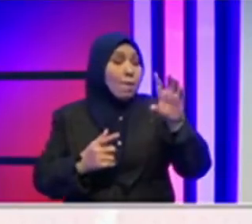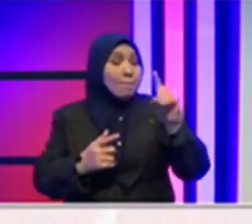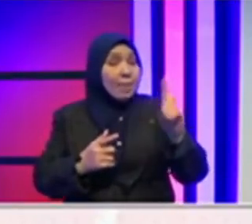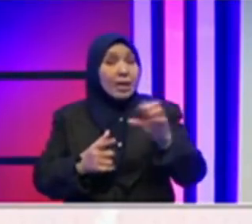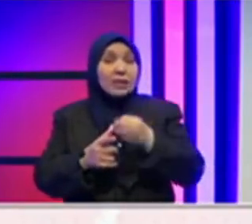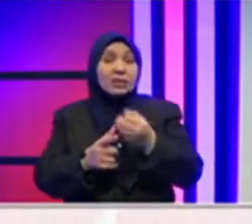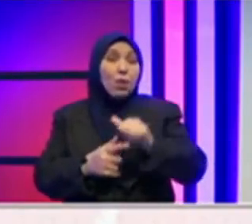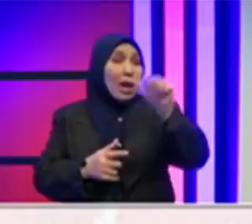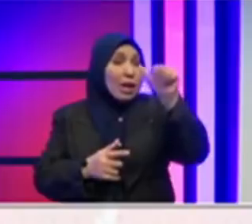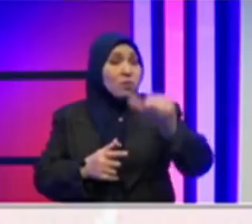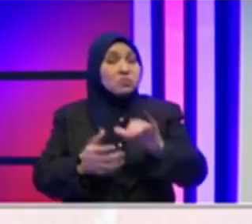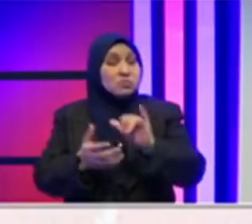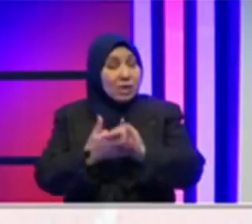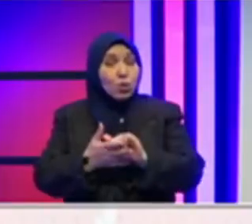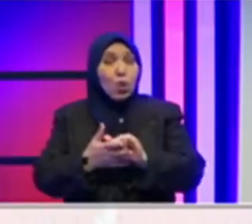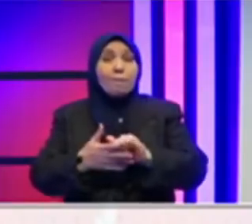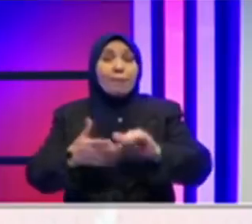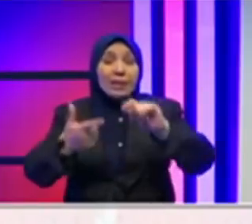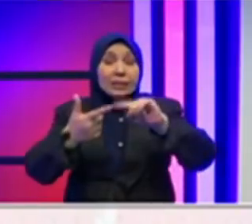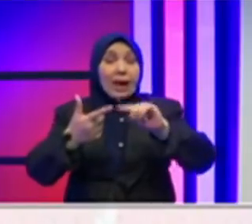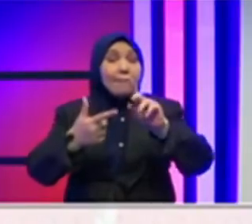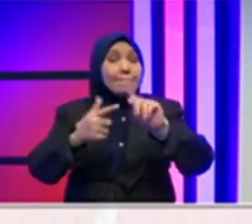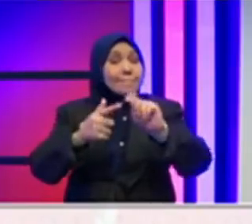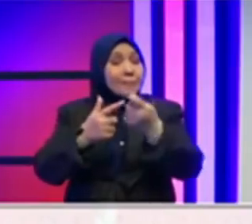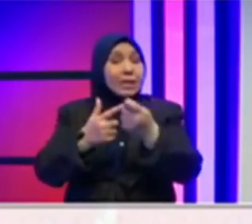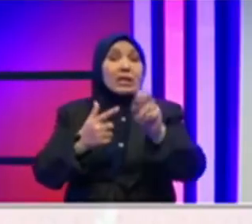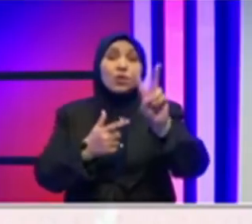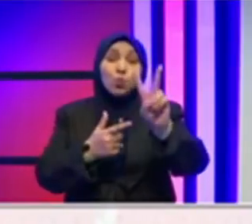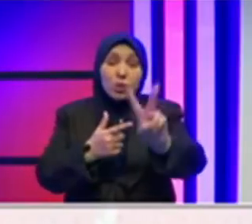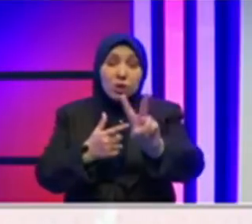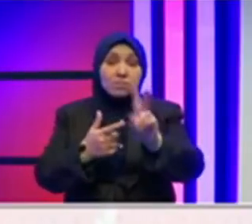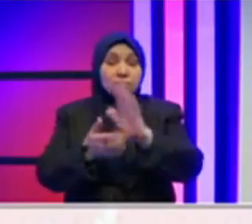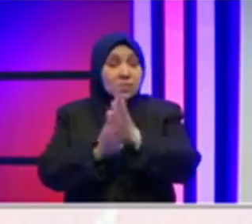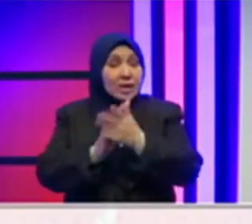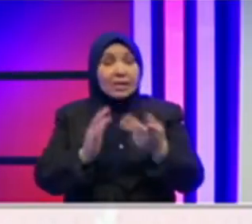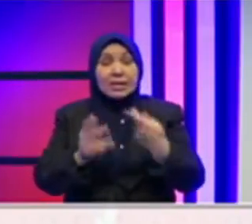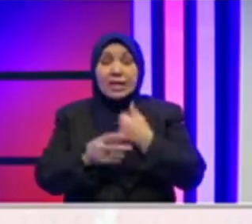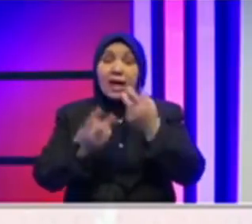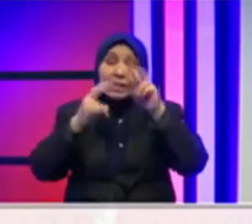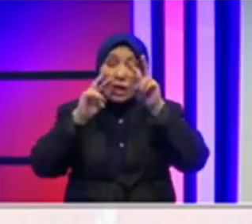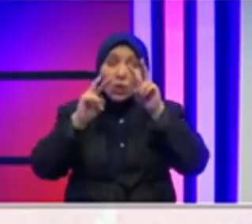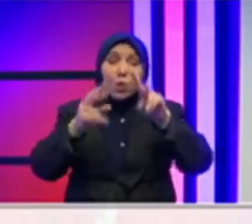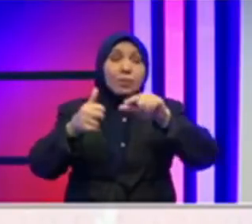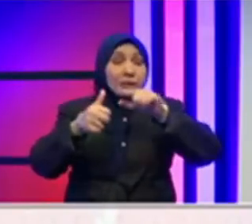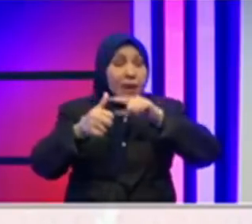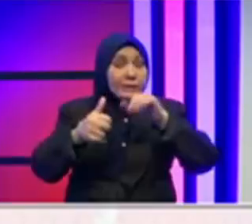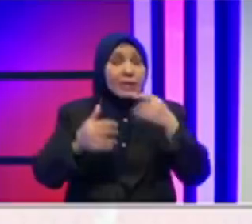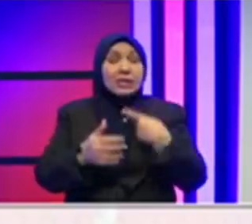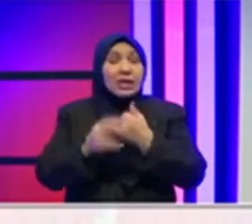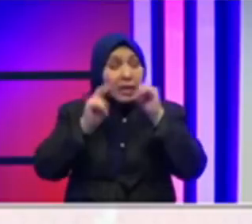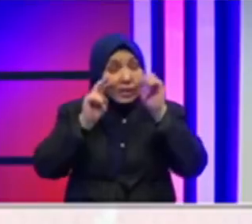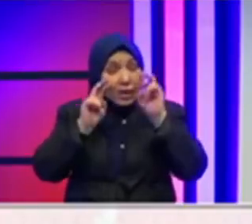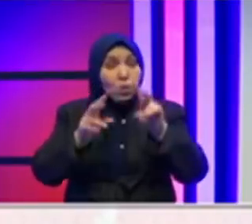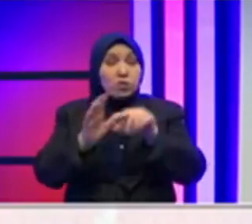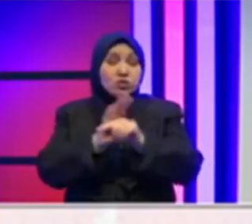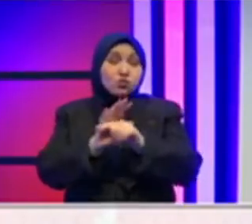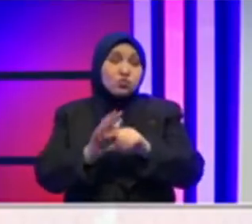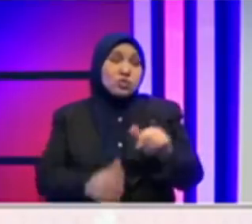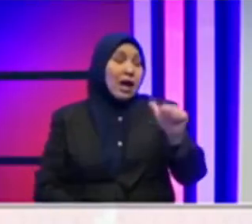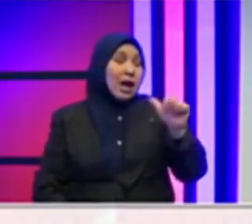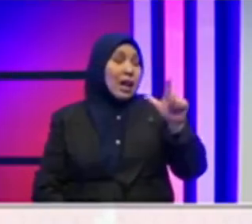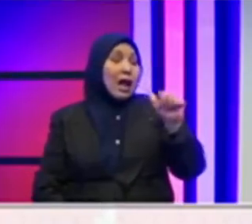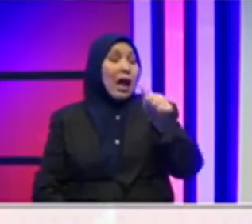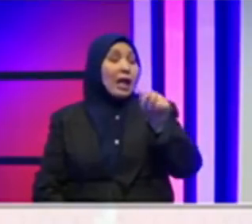alif selepasnya. Ini martabat yang kedua sebenarnya. Iaitulah contoh-contoh yang kita nak lihat. Yang pertama sekali dalam surah